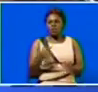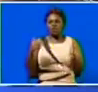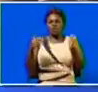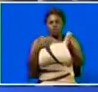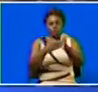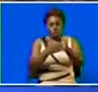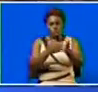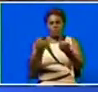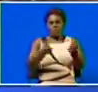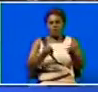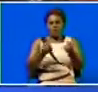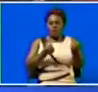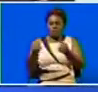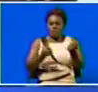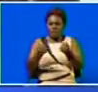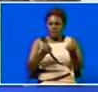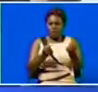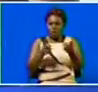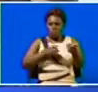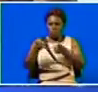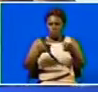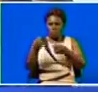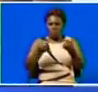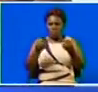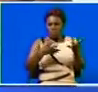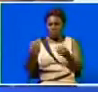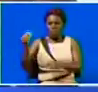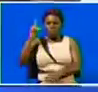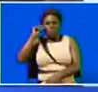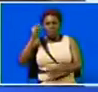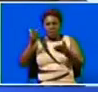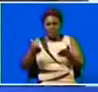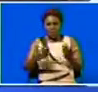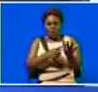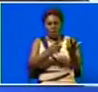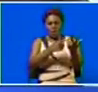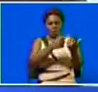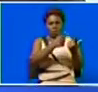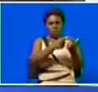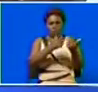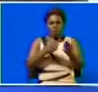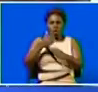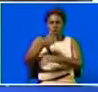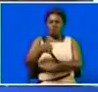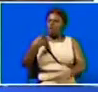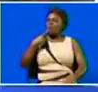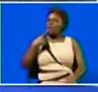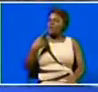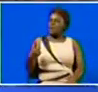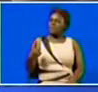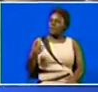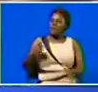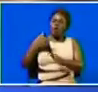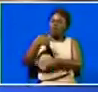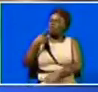magari ya leo. Magari ambayo imesafirisha mafuta paga Mombasa saa hii tumehesabu ina exceed hata 100 imepita